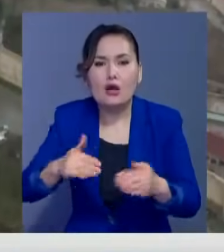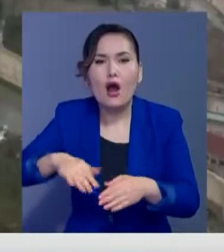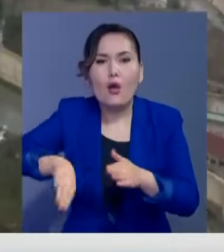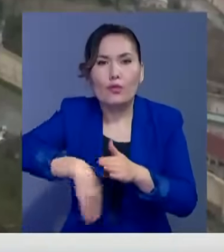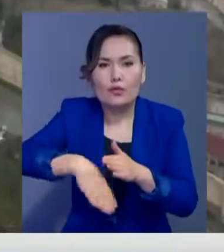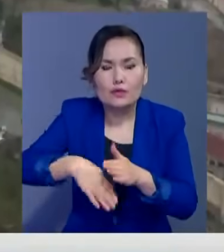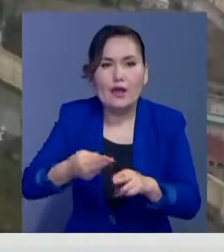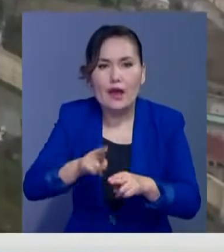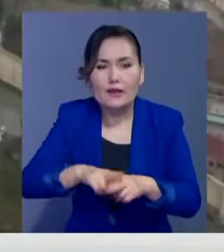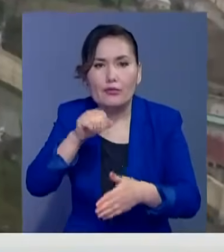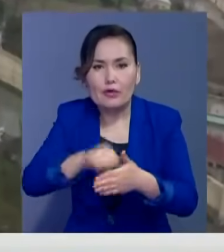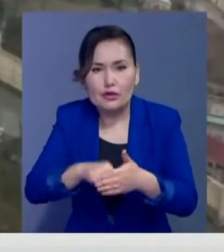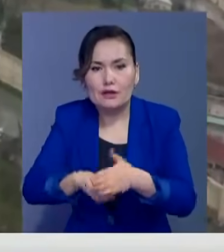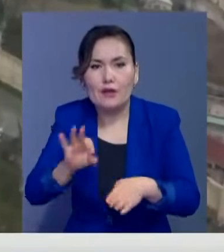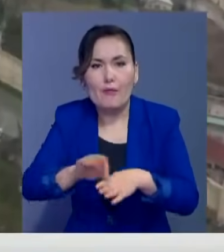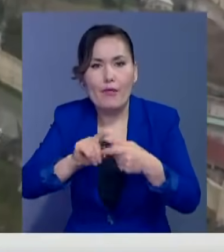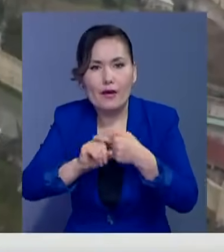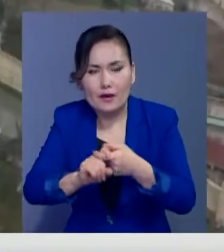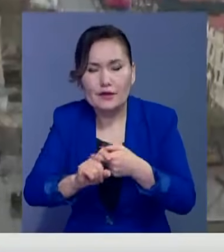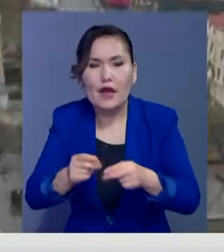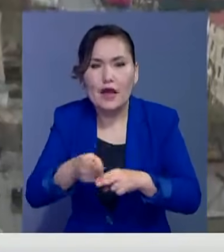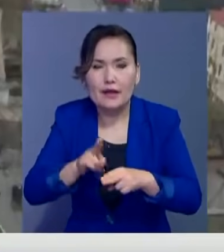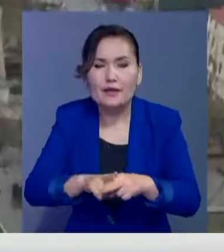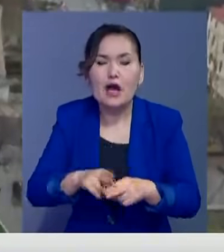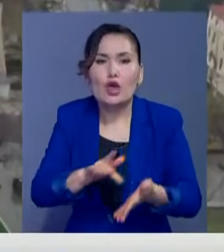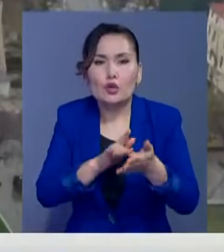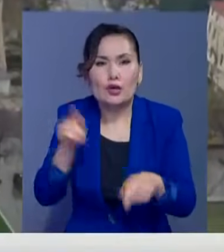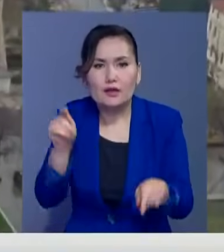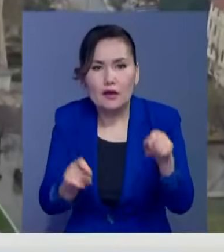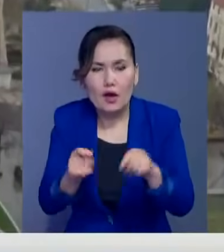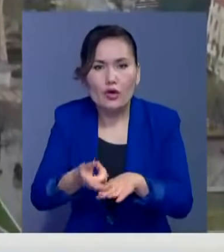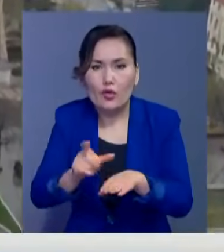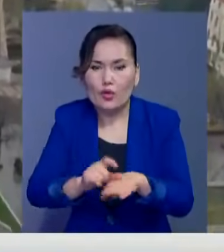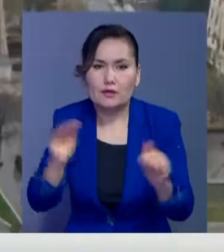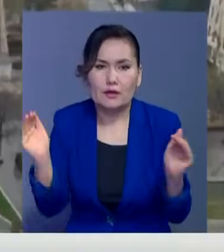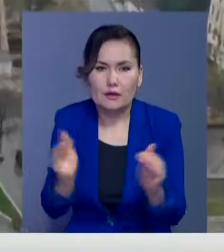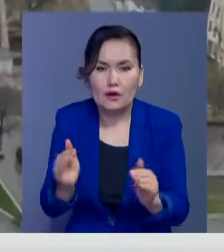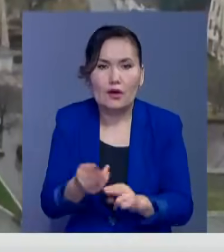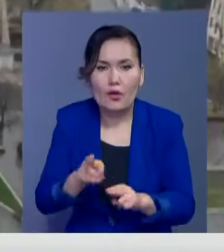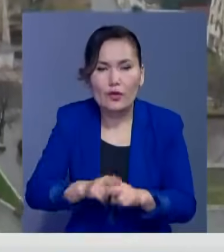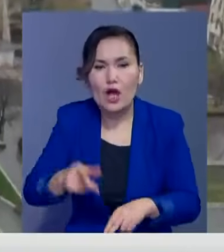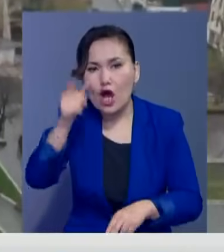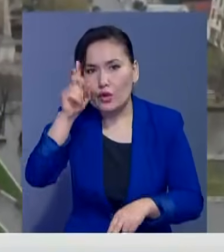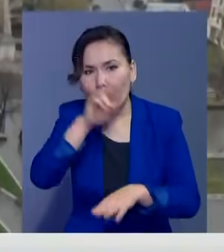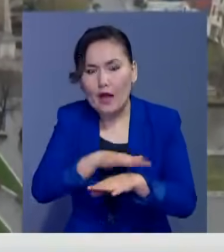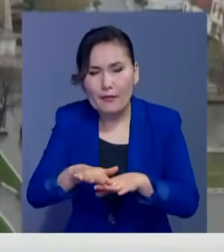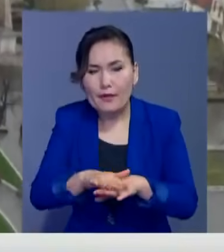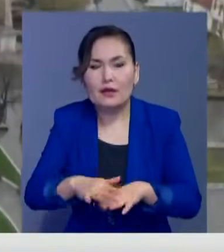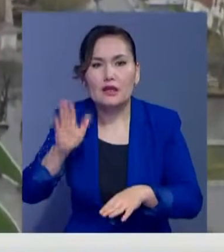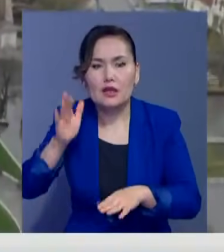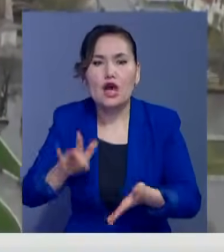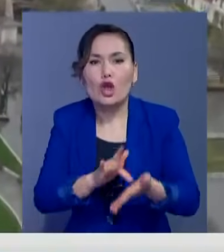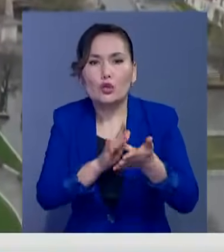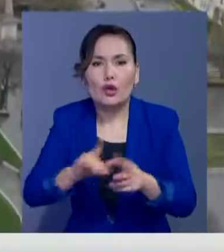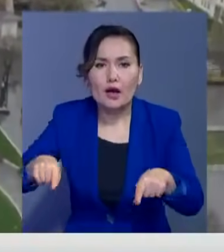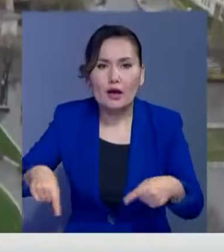мәлім – коронавирус. Дегенмен түрк билігі COVID-19-дың мұқым дүниені азат етуін күтпейін деп тұр. Табыс көзін қайта